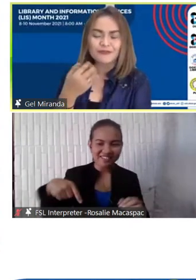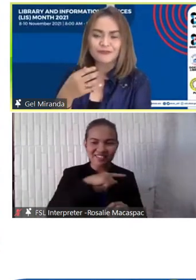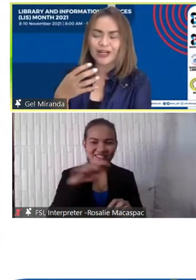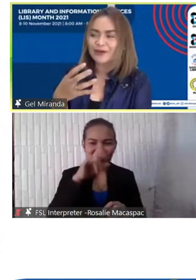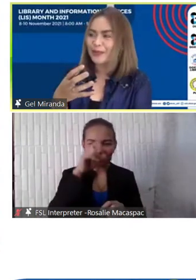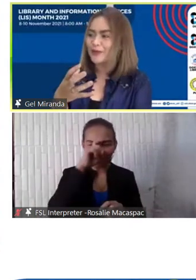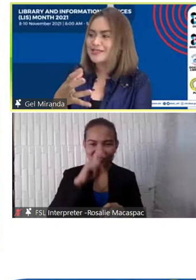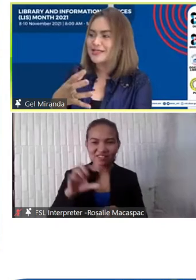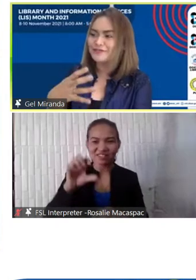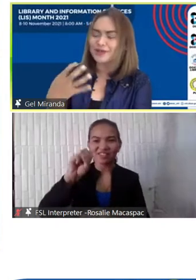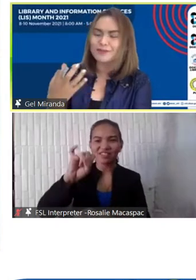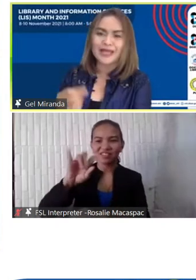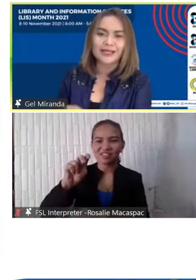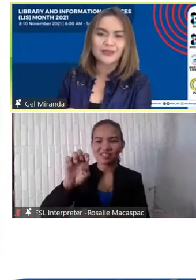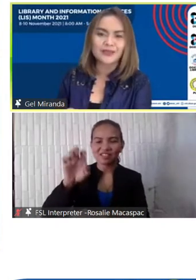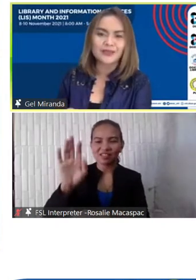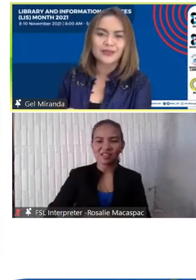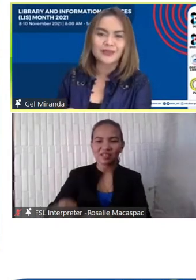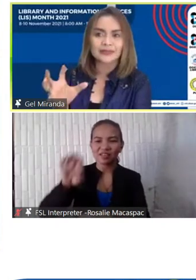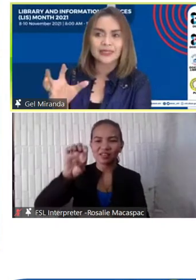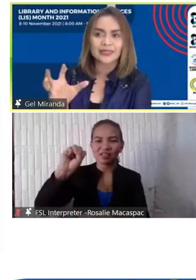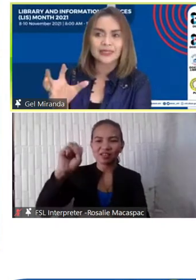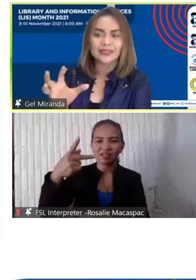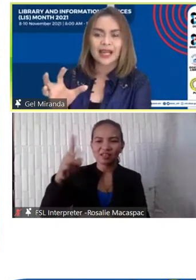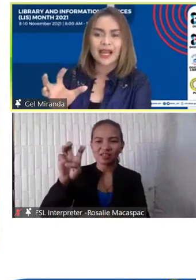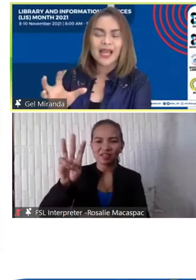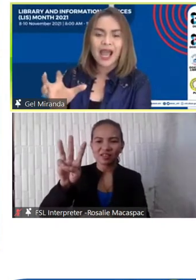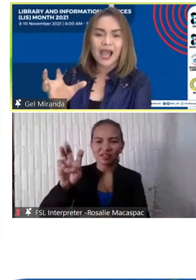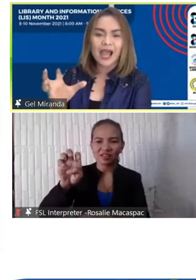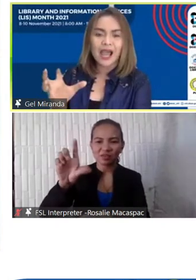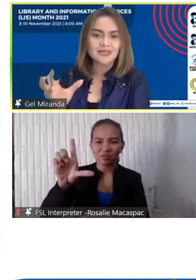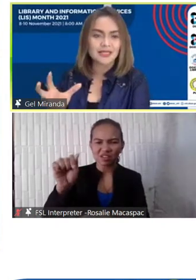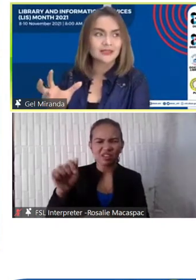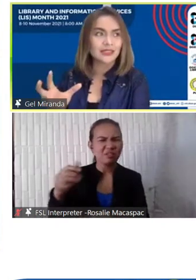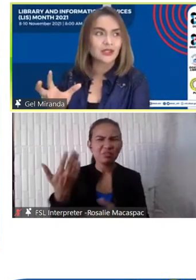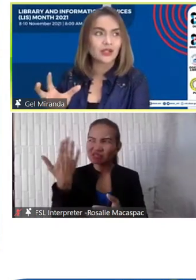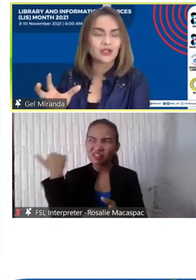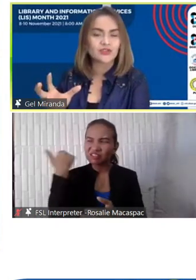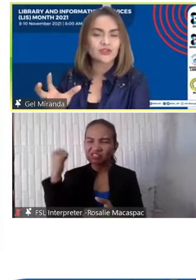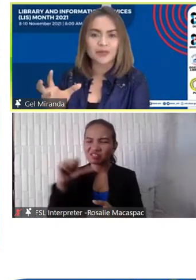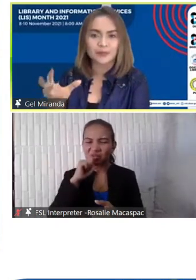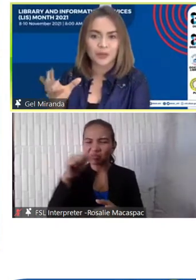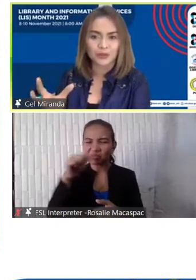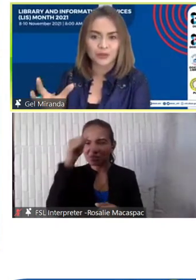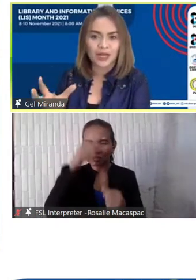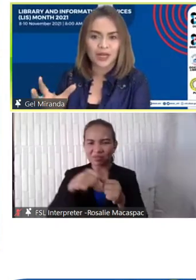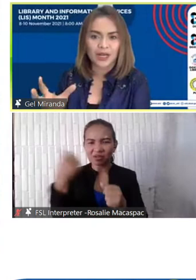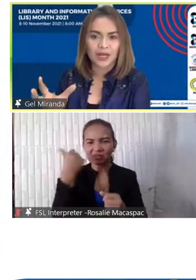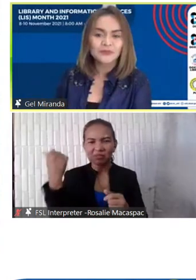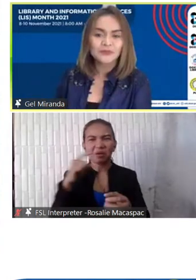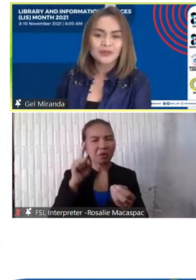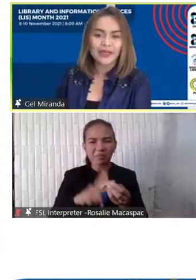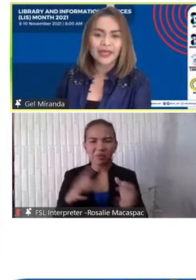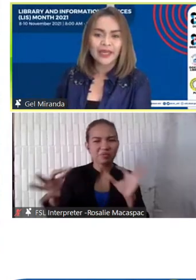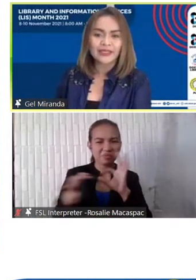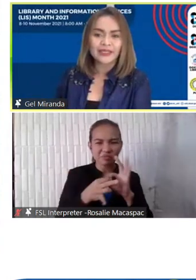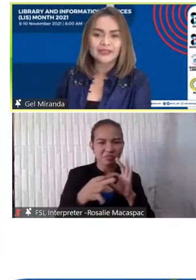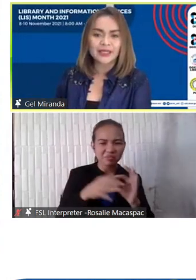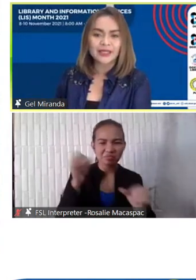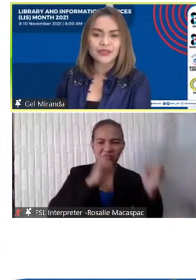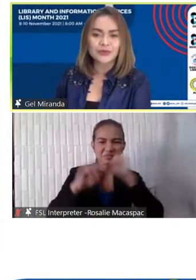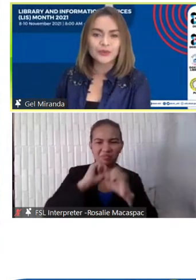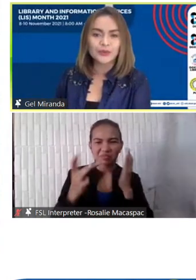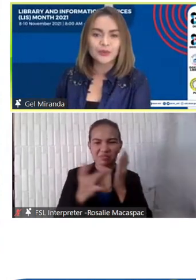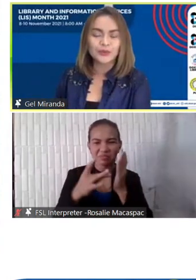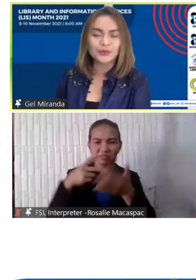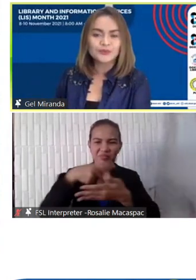ba? Pero aside from that, wala masyado maalala talaga about science and technology program.